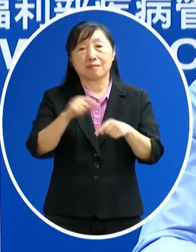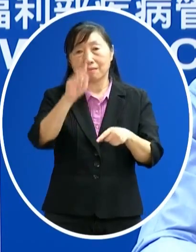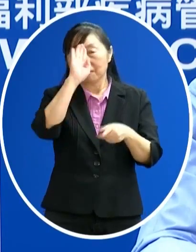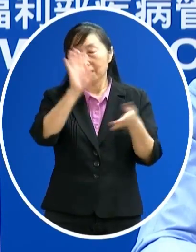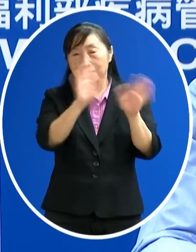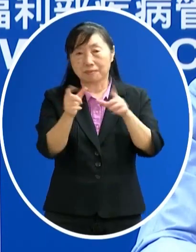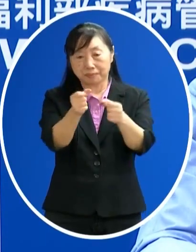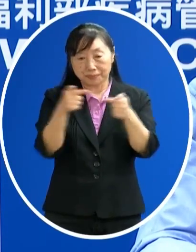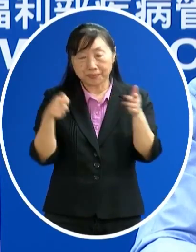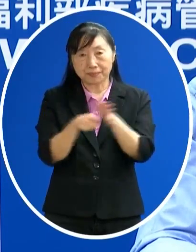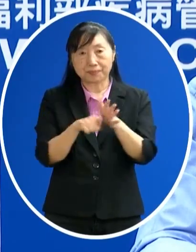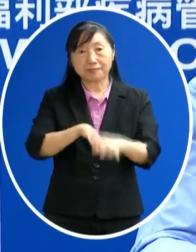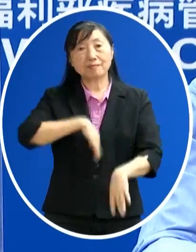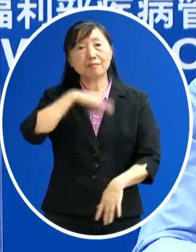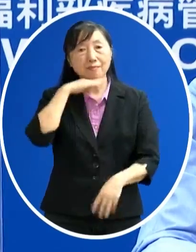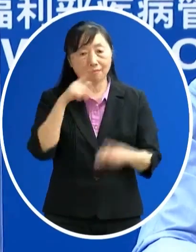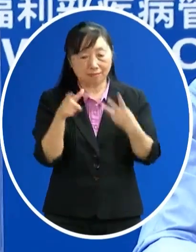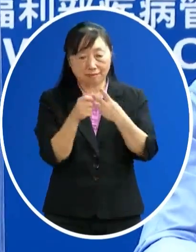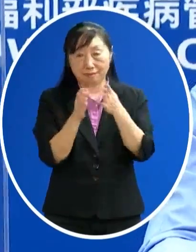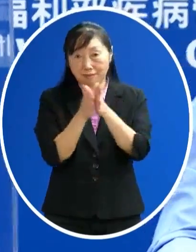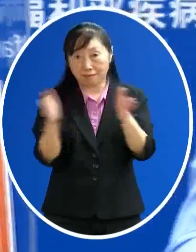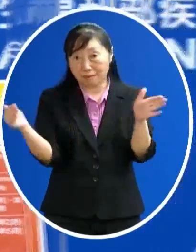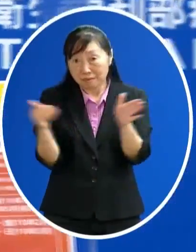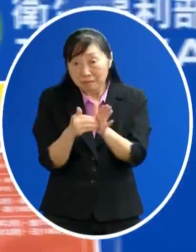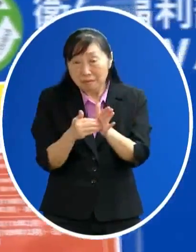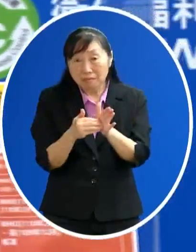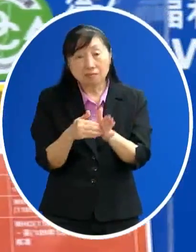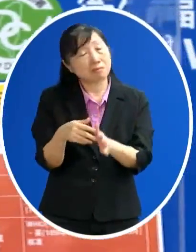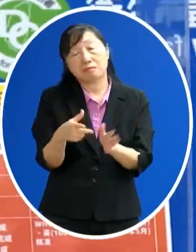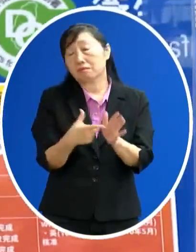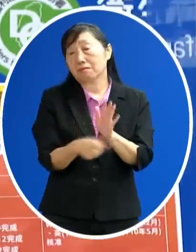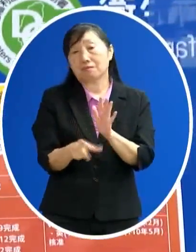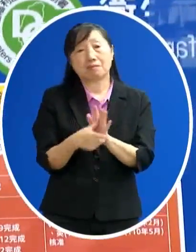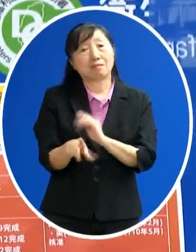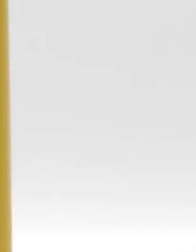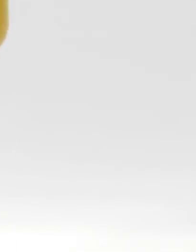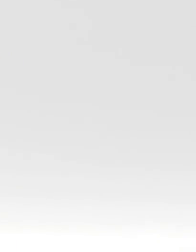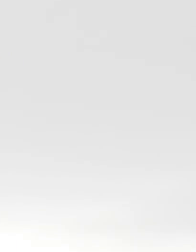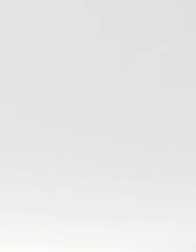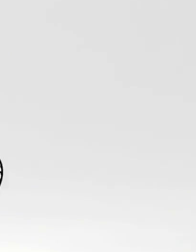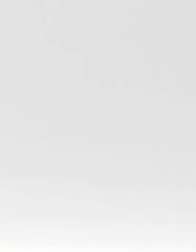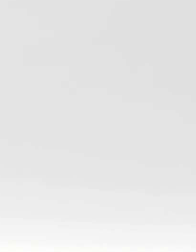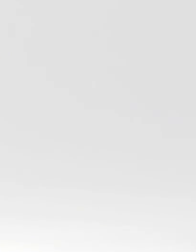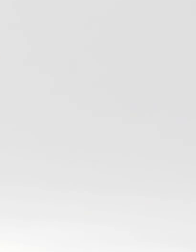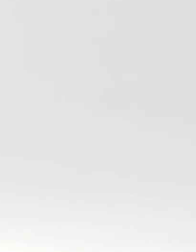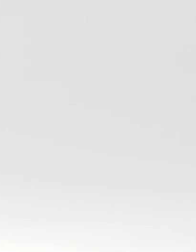如果大家等到三期都完毕，那恐怕真的是缓不济急。